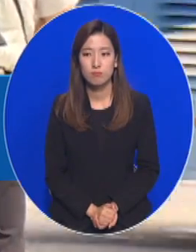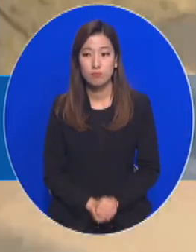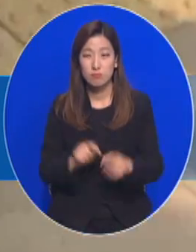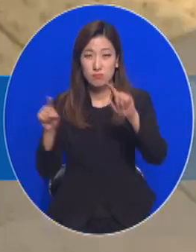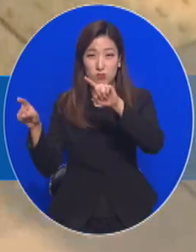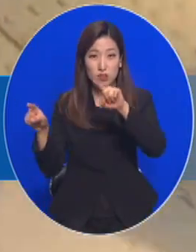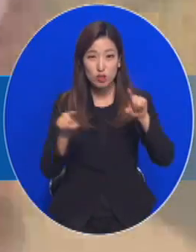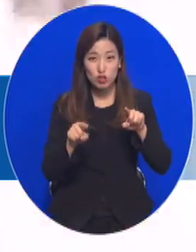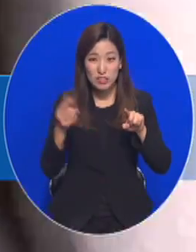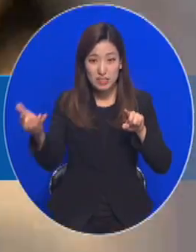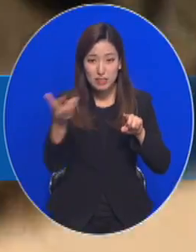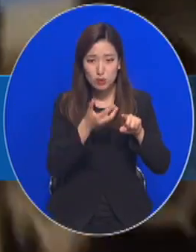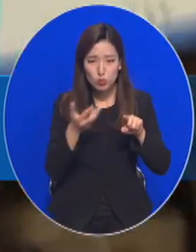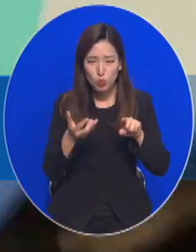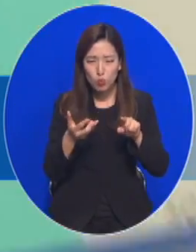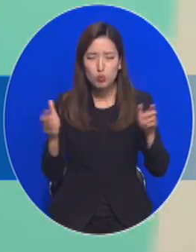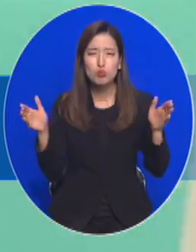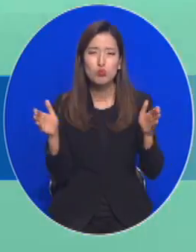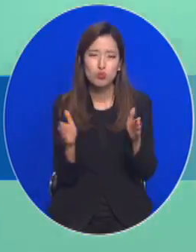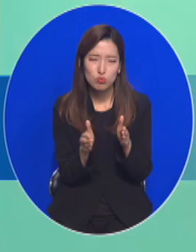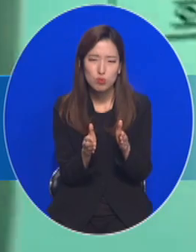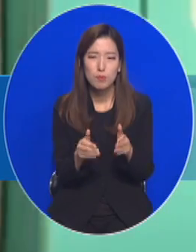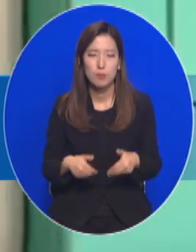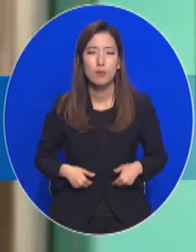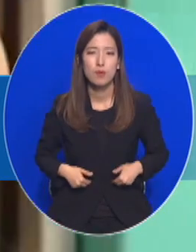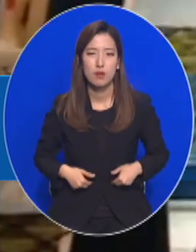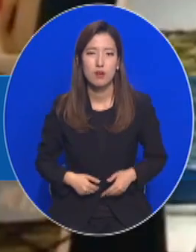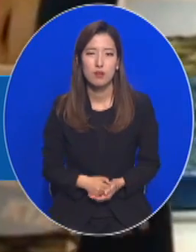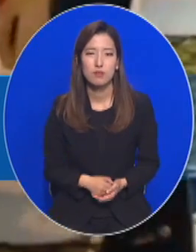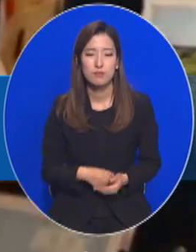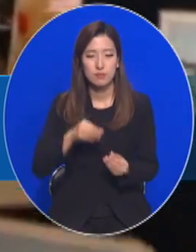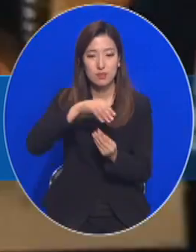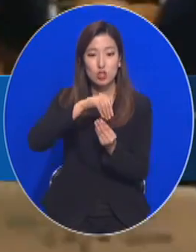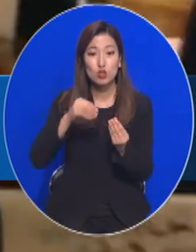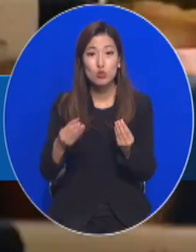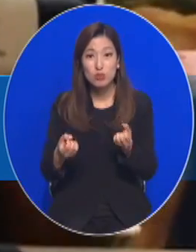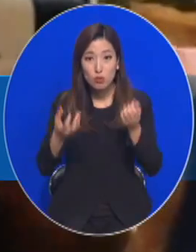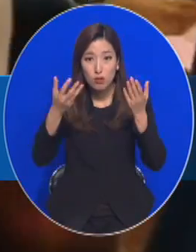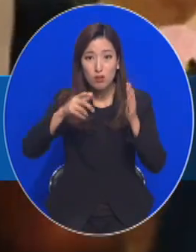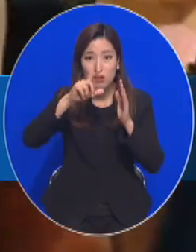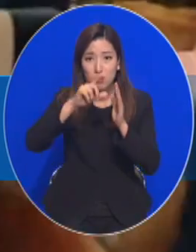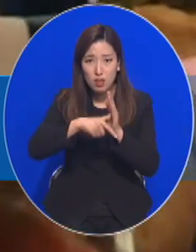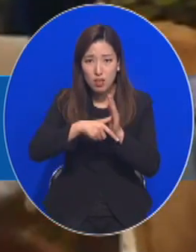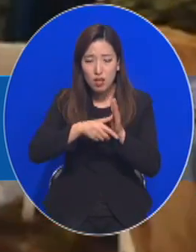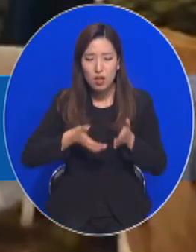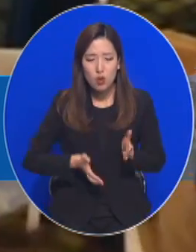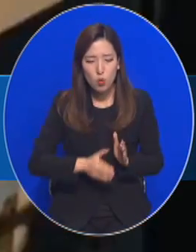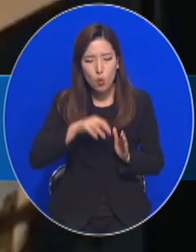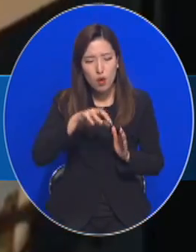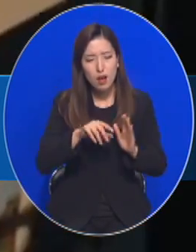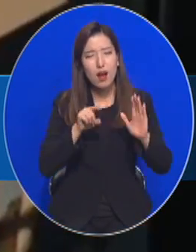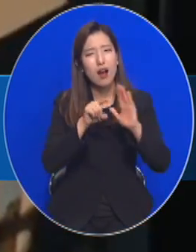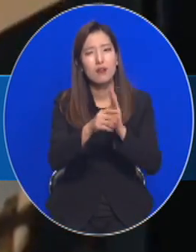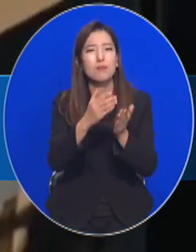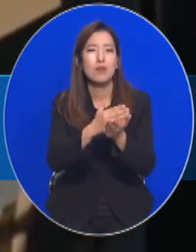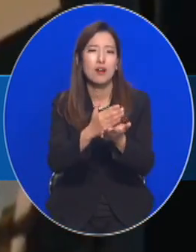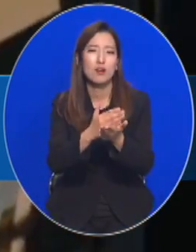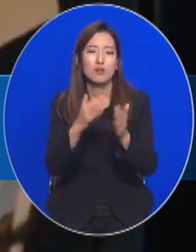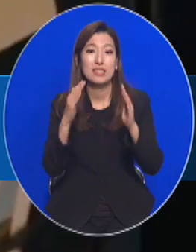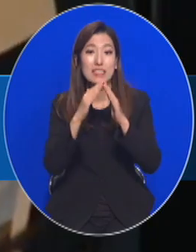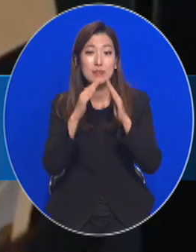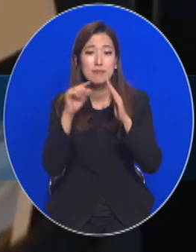줄이고 고위험군은 접촉을 줄여야 한다 며 다가오는 추석 연휴 고향 방문은 삼가고 집에 머물러 달라고